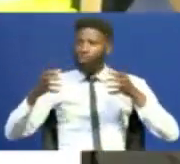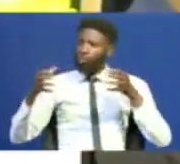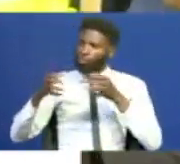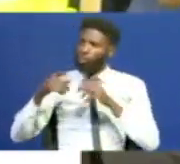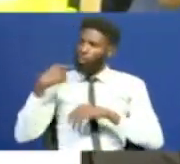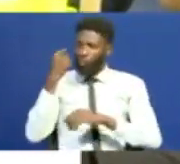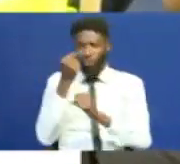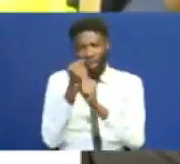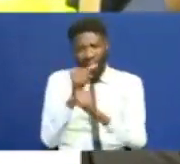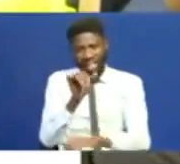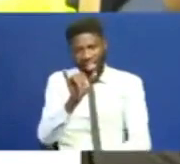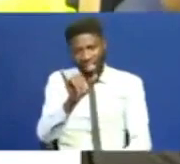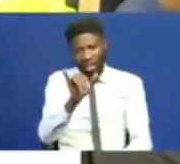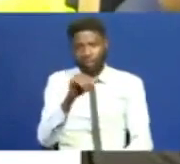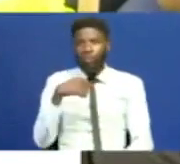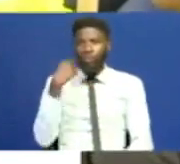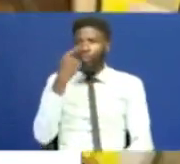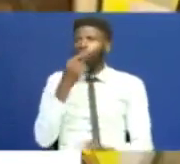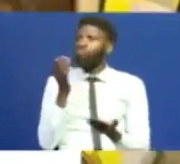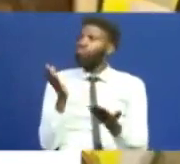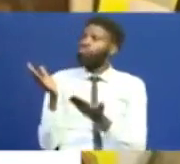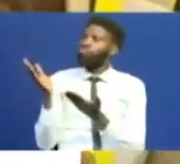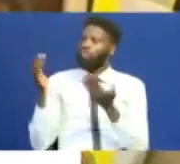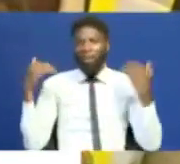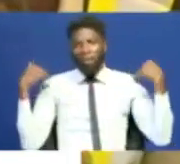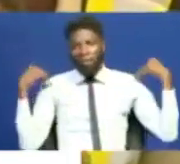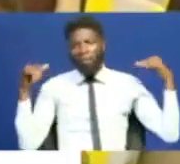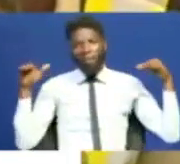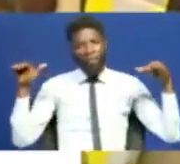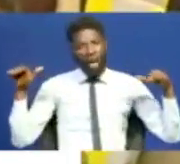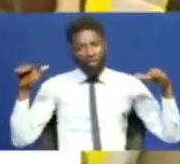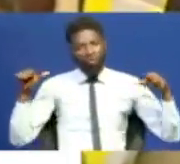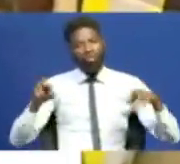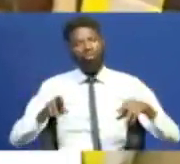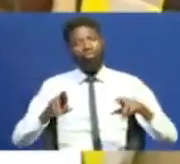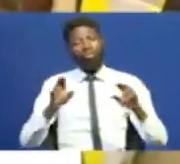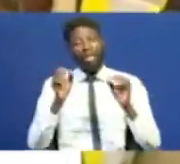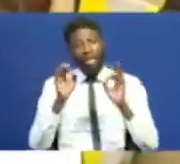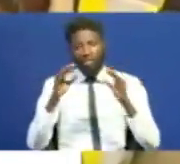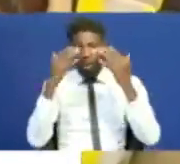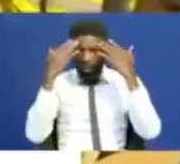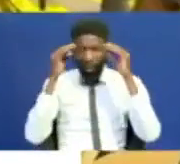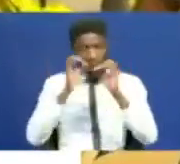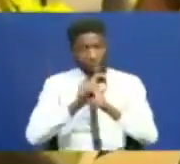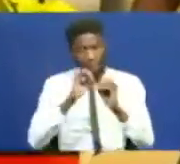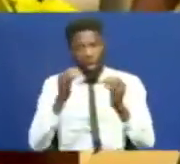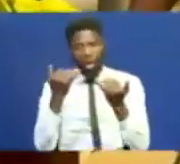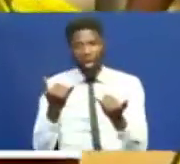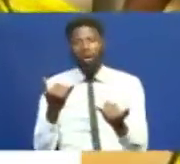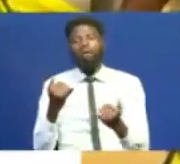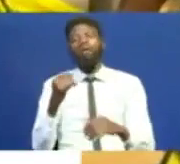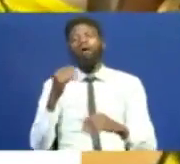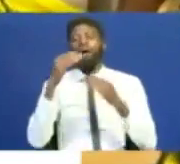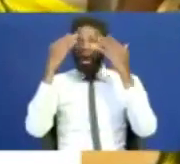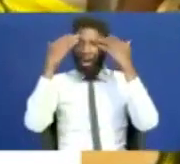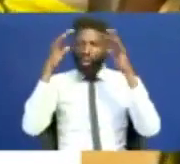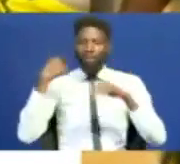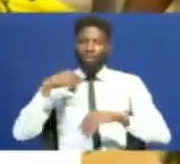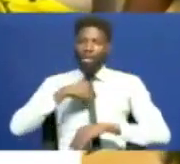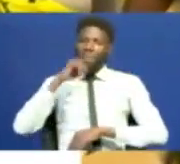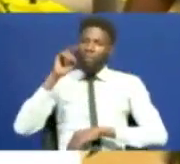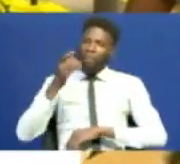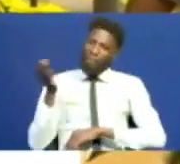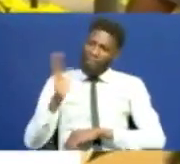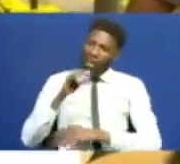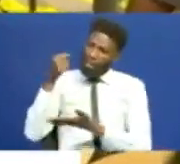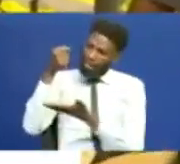kupambana na hiyo, the road marshals. Kama huko na bari sasa jua sahi. Lazima turudi kwa budget yetu, tuone ile vitu tunaweza kata ambaye si